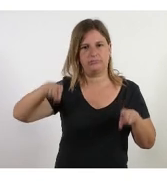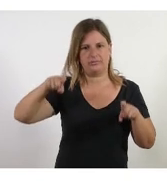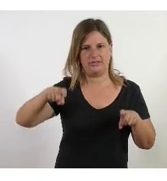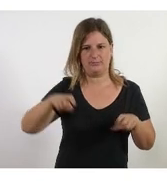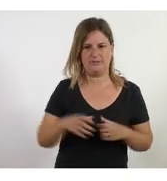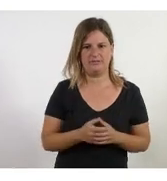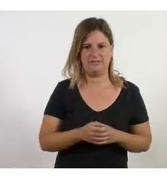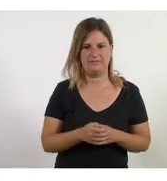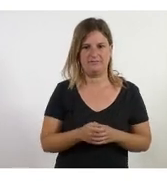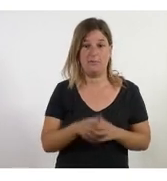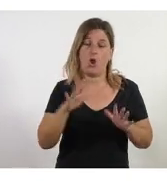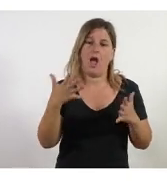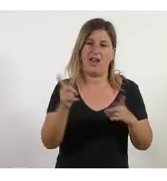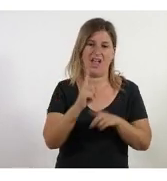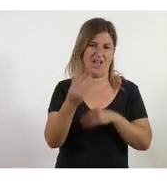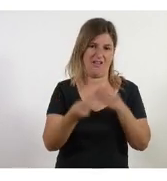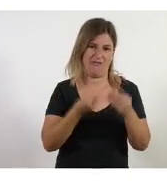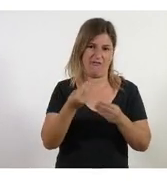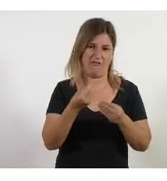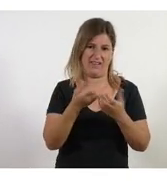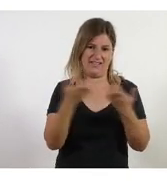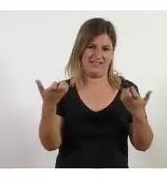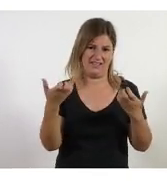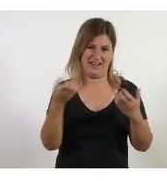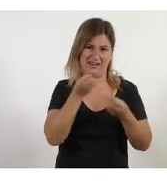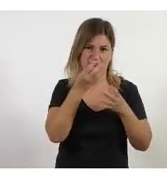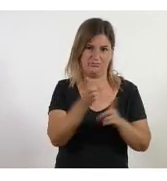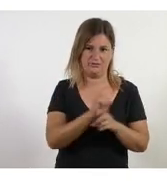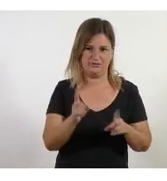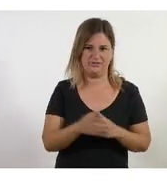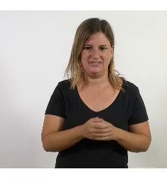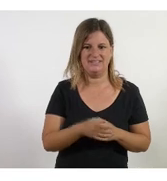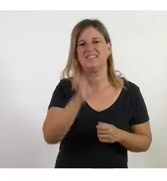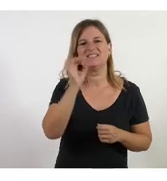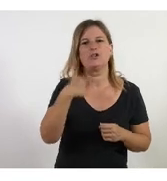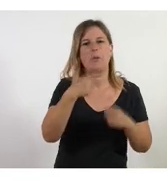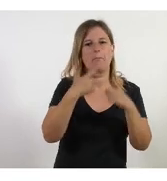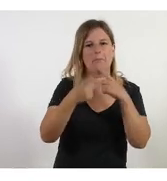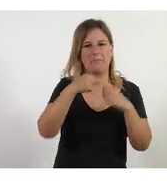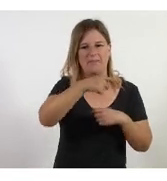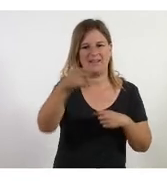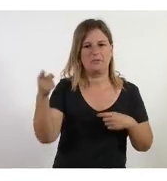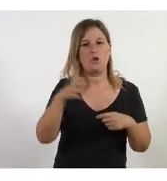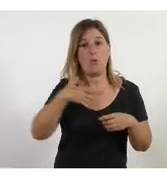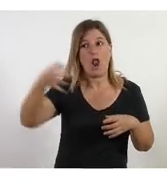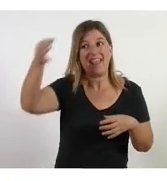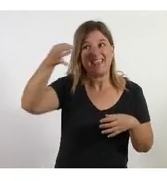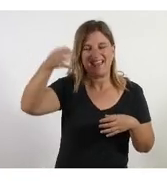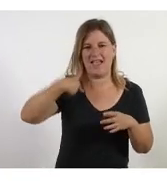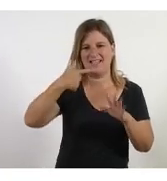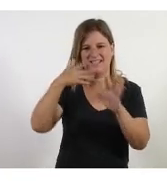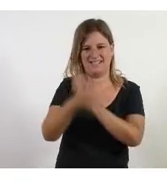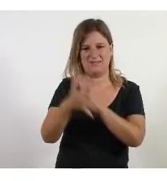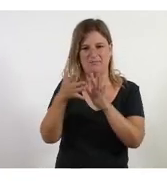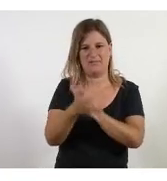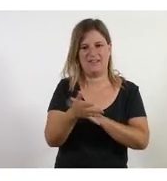vulgui. Jo l'he fet servir fa... Jo els hi demano, a veure què volen sí, fer. I si volen illa, jo els hi explico com es fa. Jo